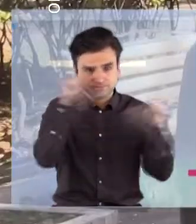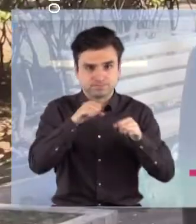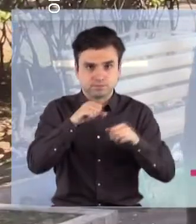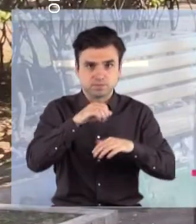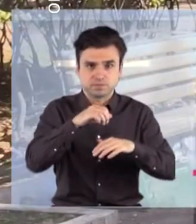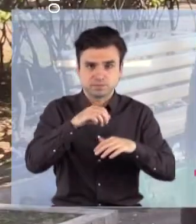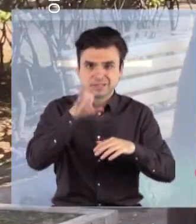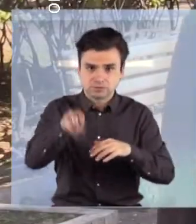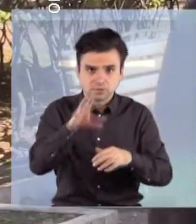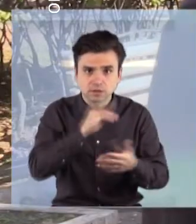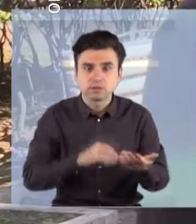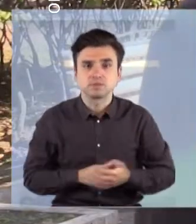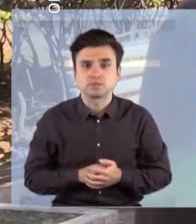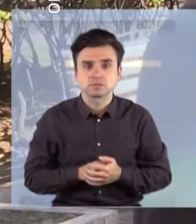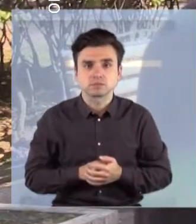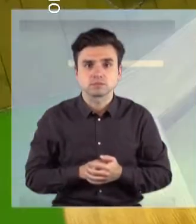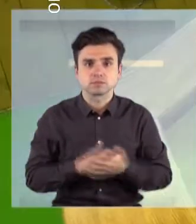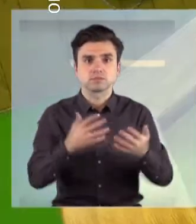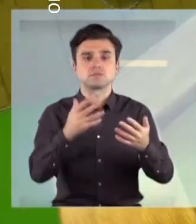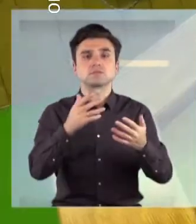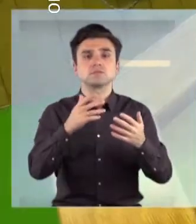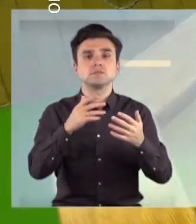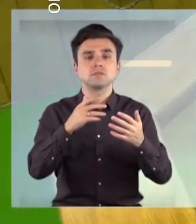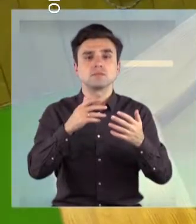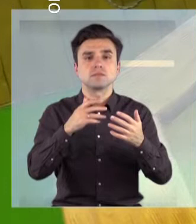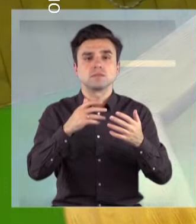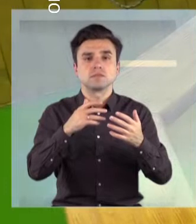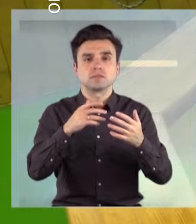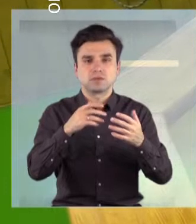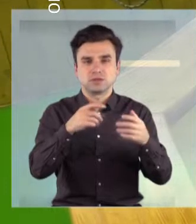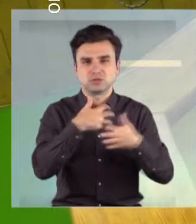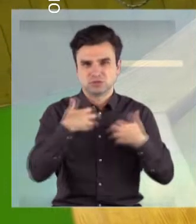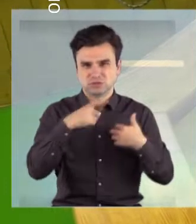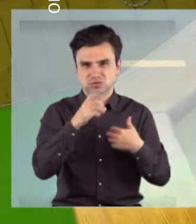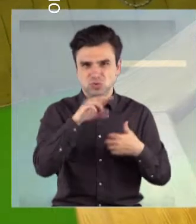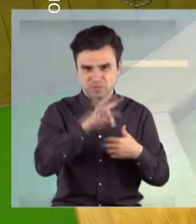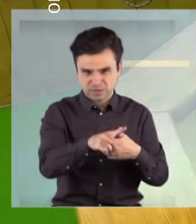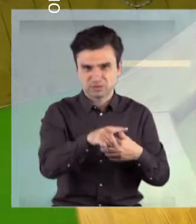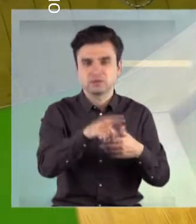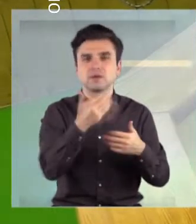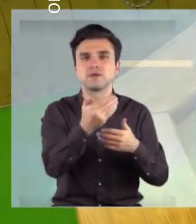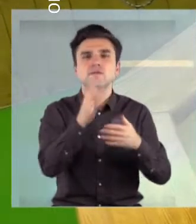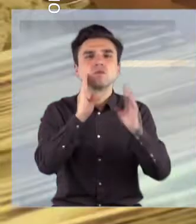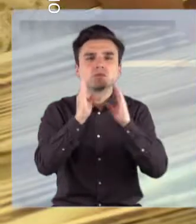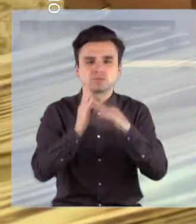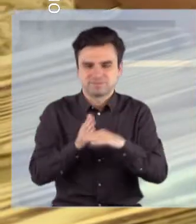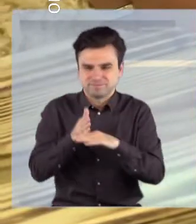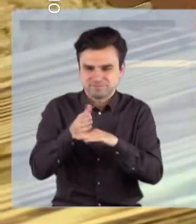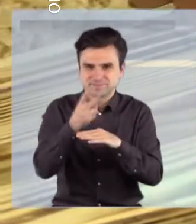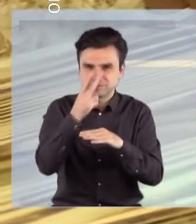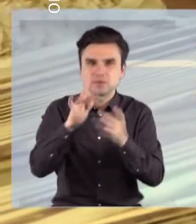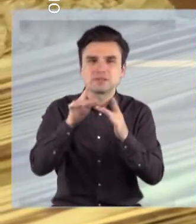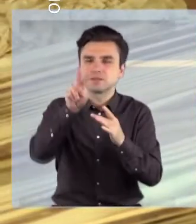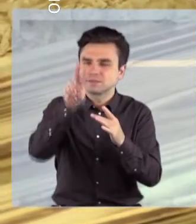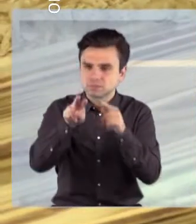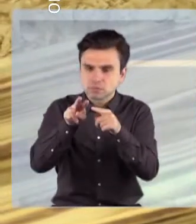Це ще один відвідувач зоополісу Дмитро. На другий день відкриття разом з подругою поїхали подивитися на рідкісних тварин. Але ж такий